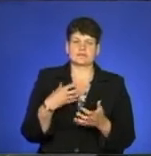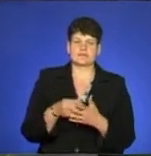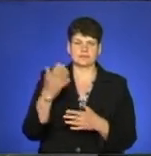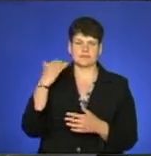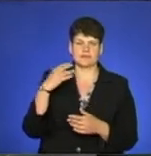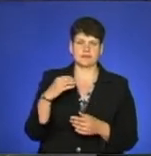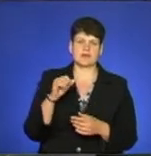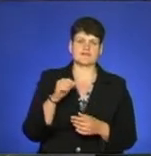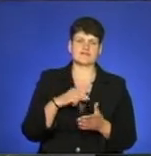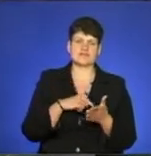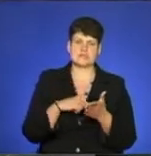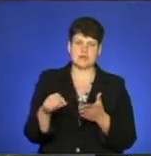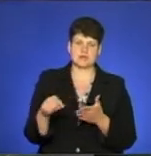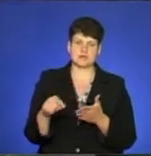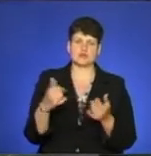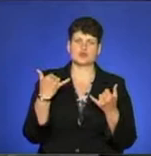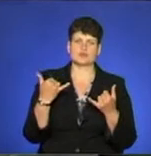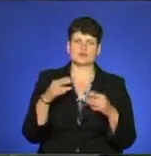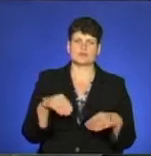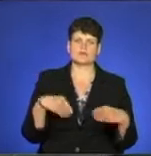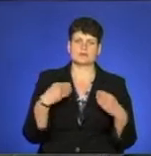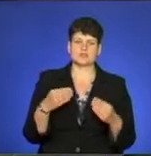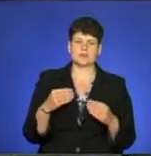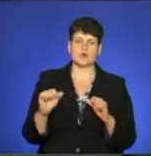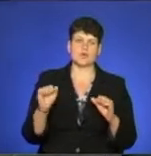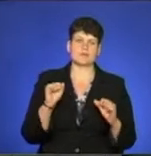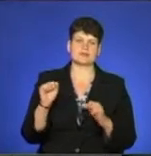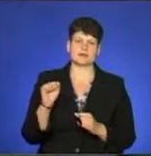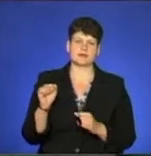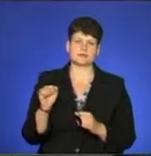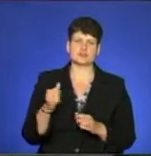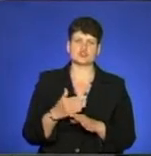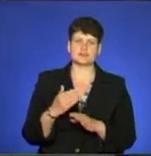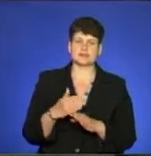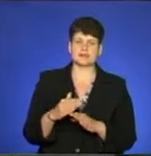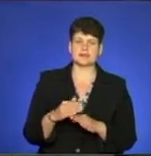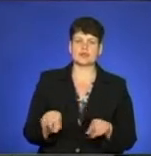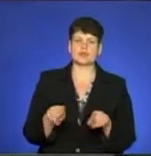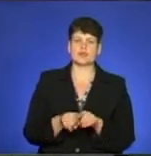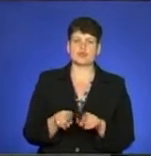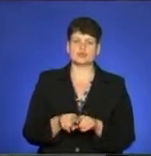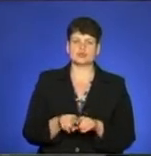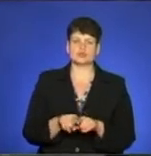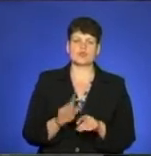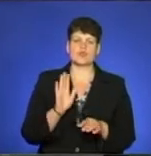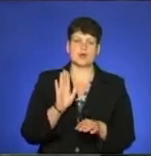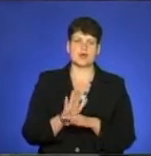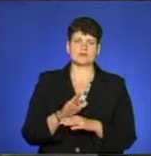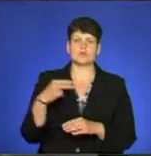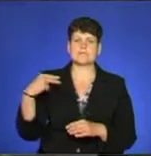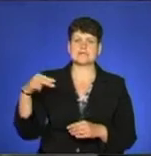зараз відзнаків. Сьогодні ми вручаємо командира частини, а також указом